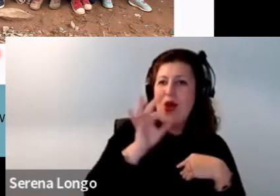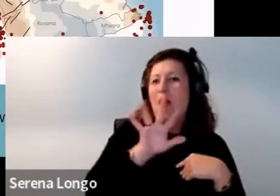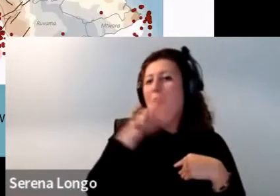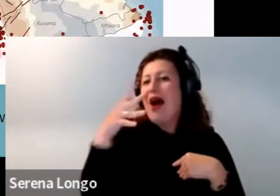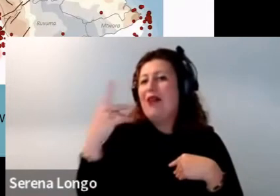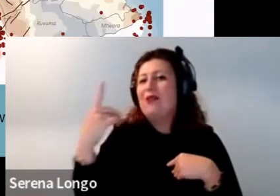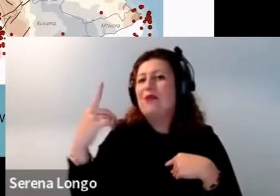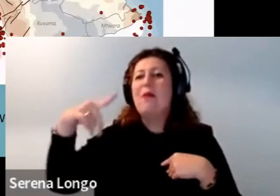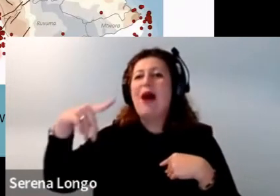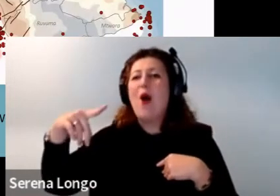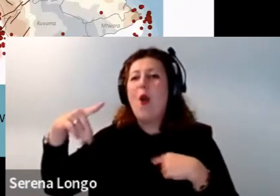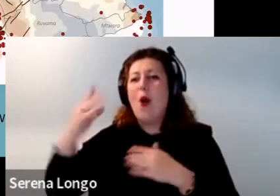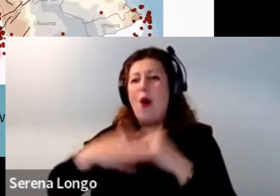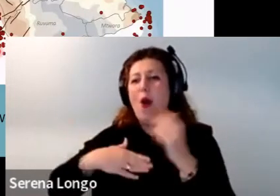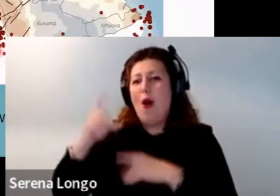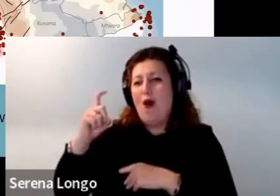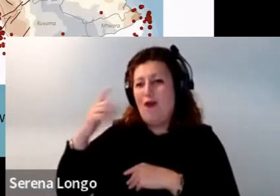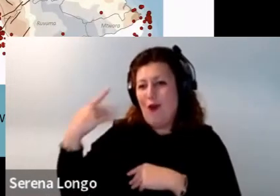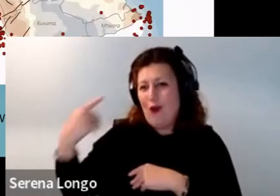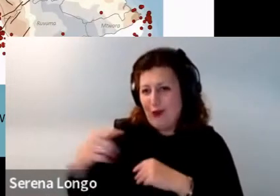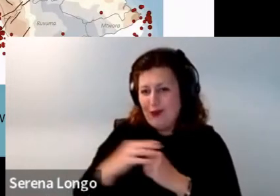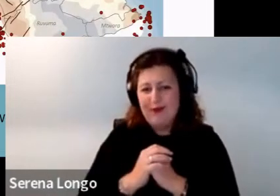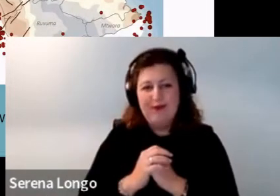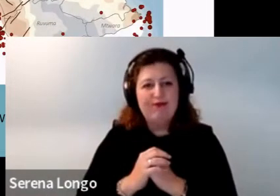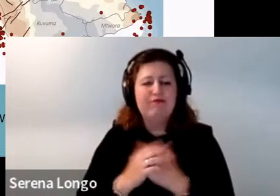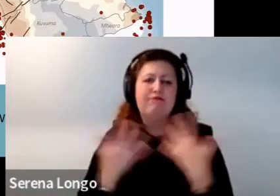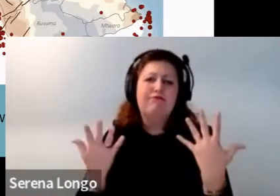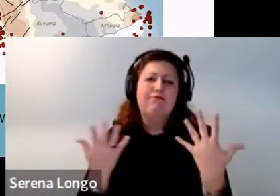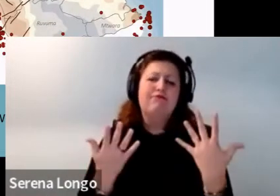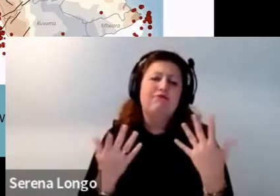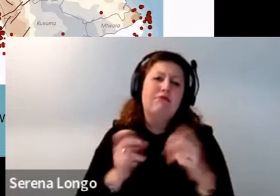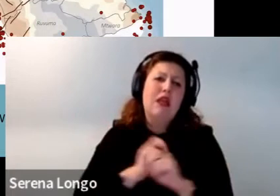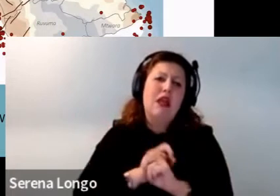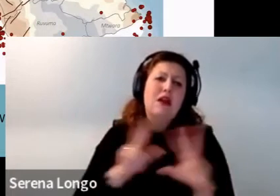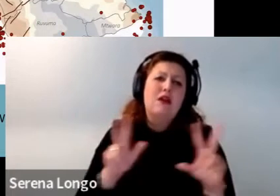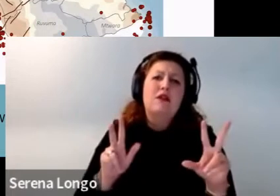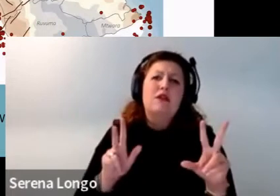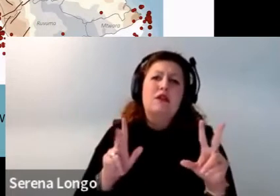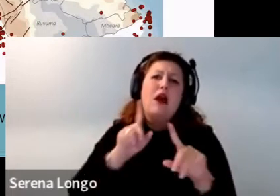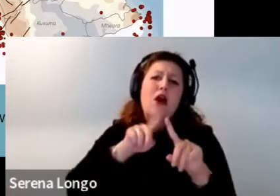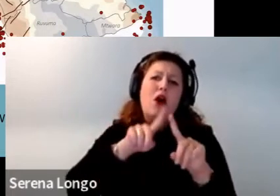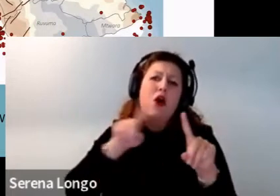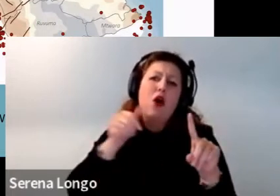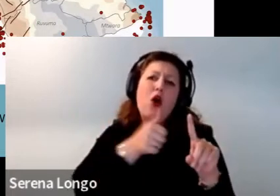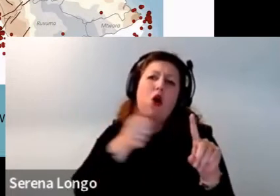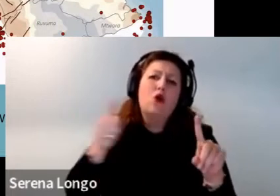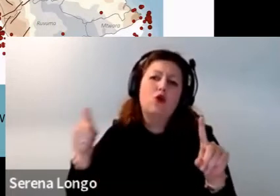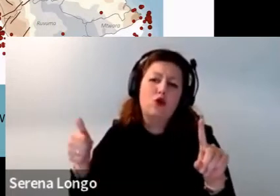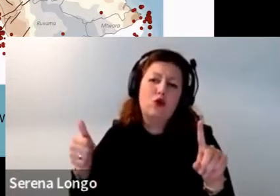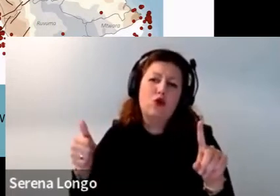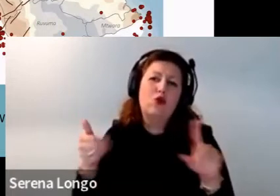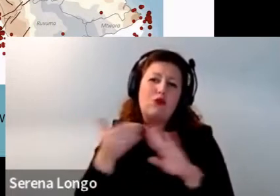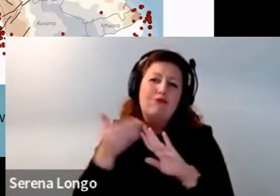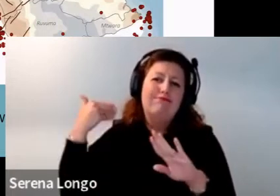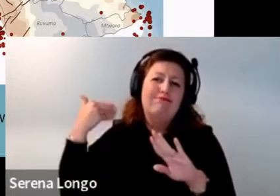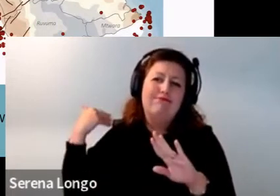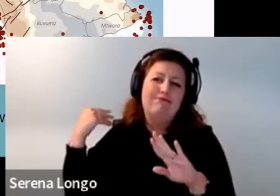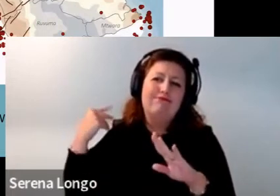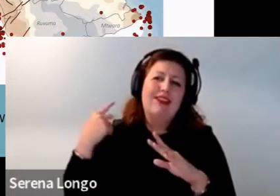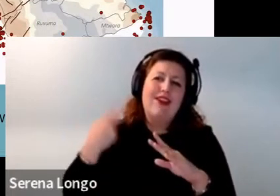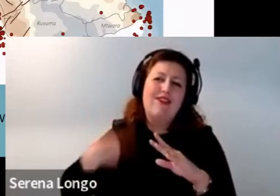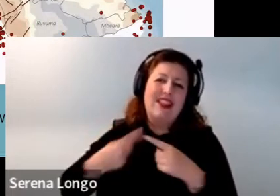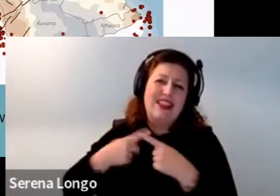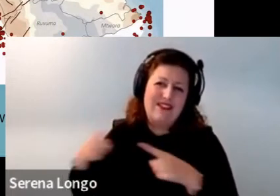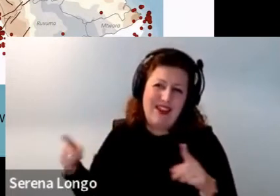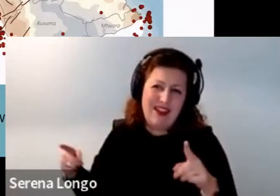da Paola. Innanzitutto, siccome ognuno viene da un background diverso, vediamo bene dov'è